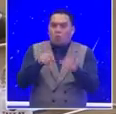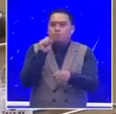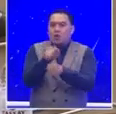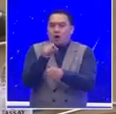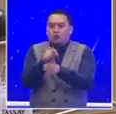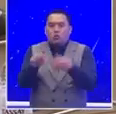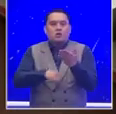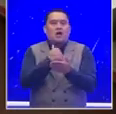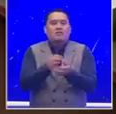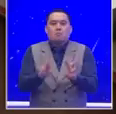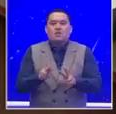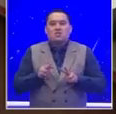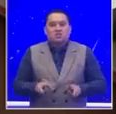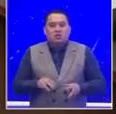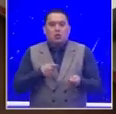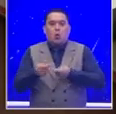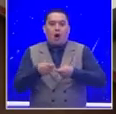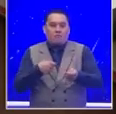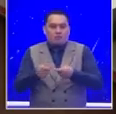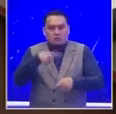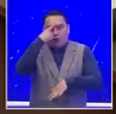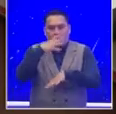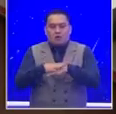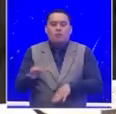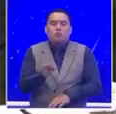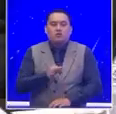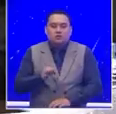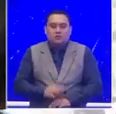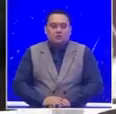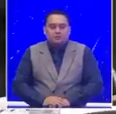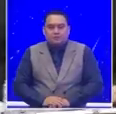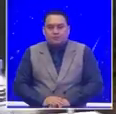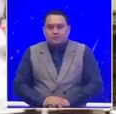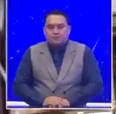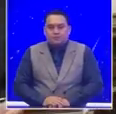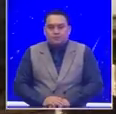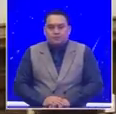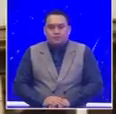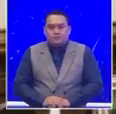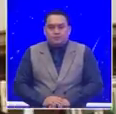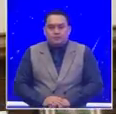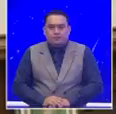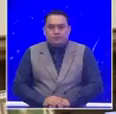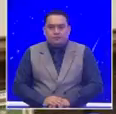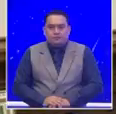поручениям премьер-министра призвал руководство края аким Алматинской области Амандык Баталов.